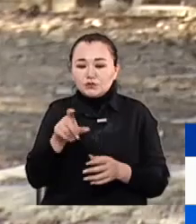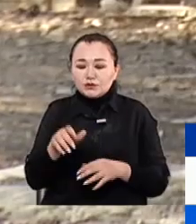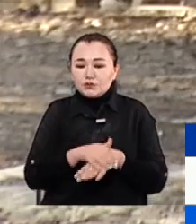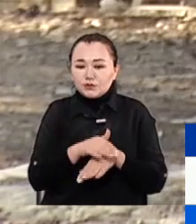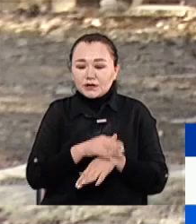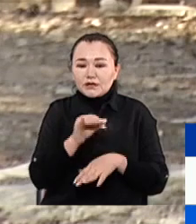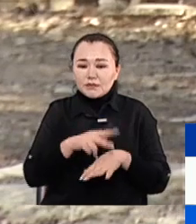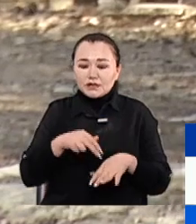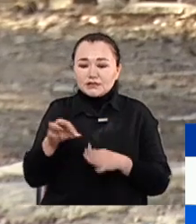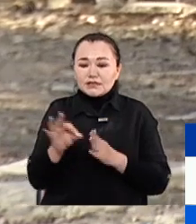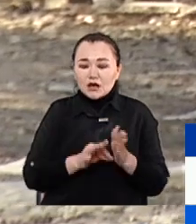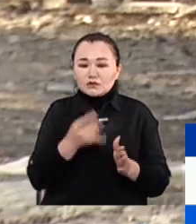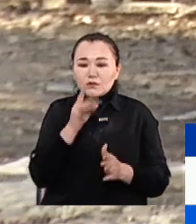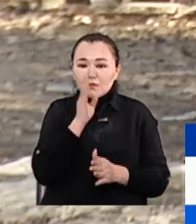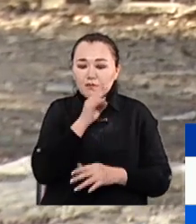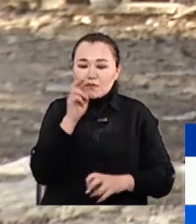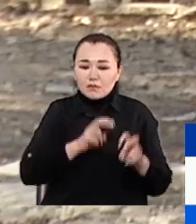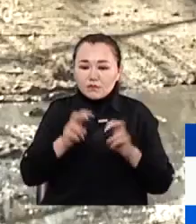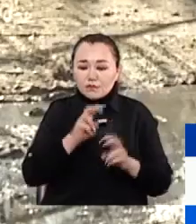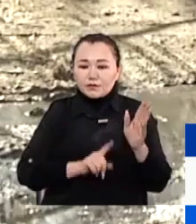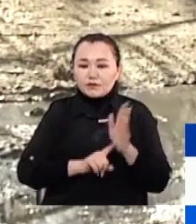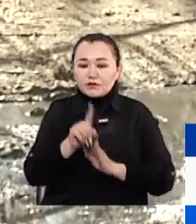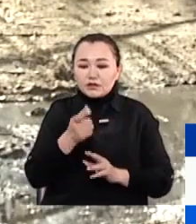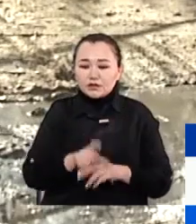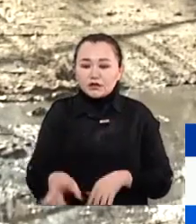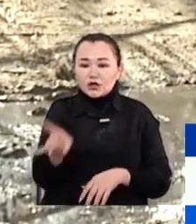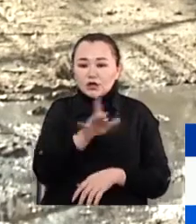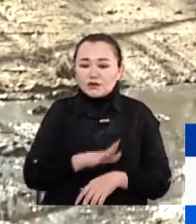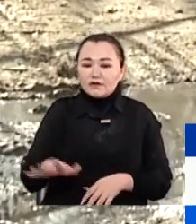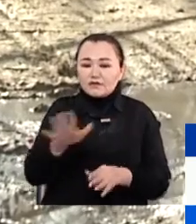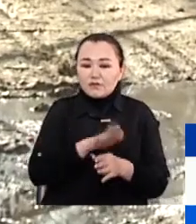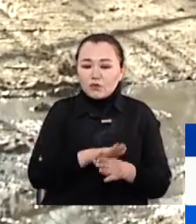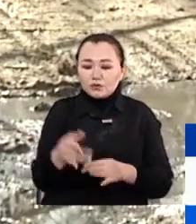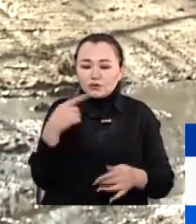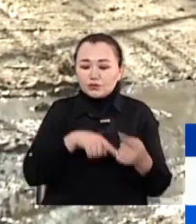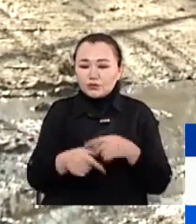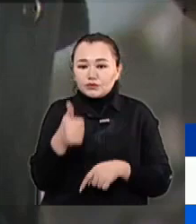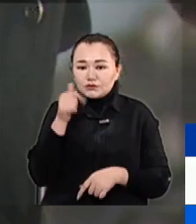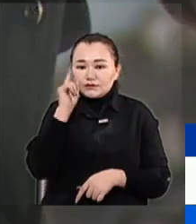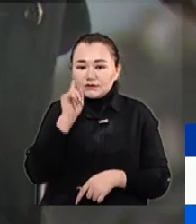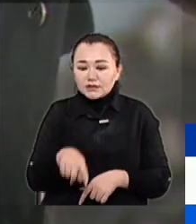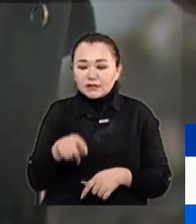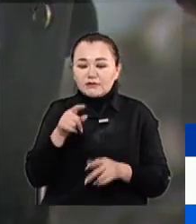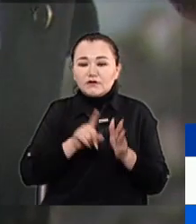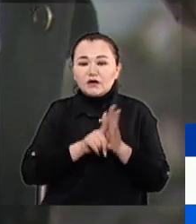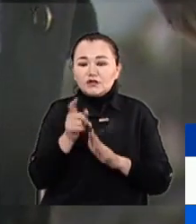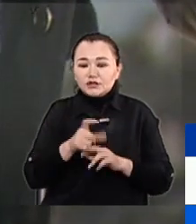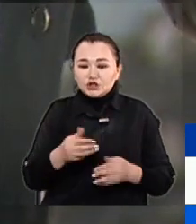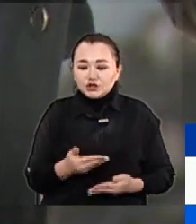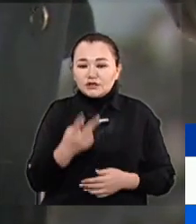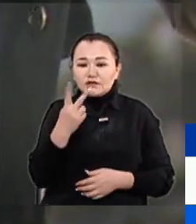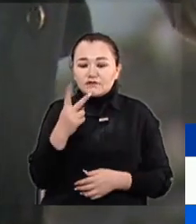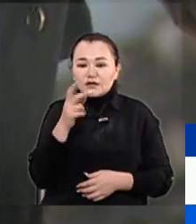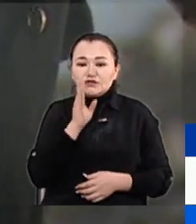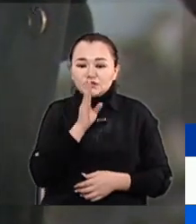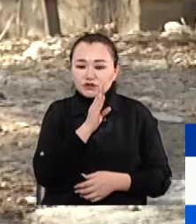тәртіп сақшылары бірден нәрестенің анасын іздеуге кіріскен. Бұл аумақта барлығы дерлік бірін-бірі жақсы таниды екен. Әуел баста осында тұратын екі